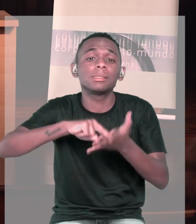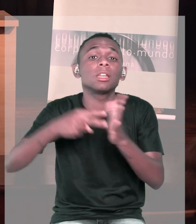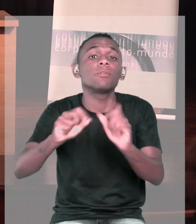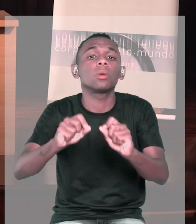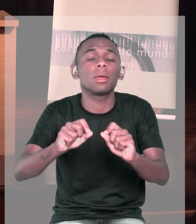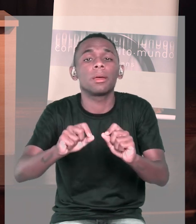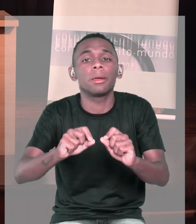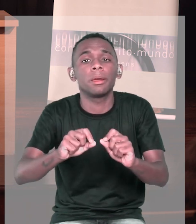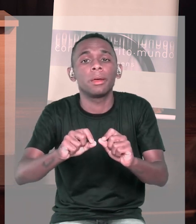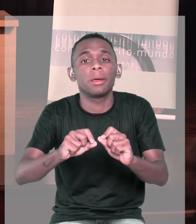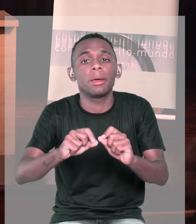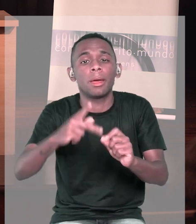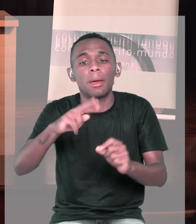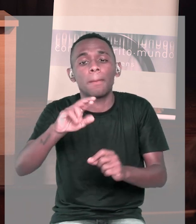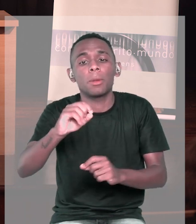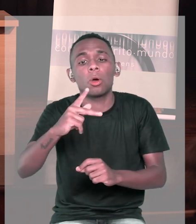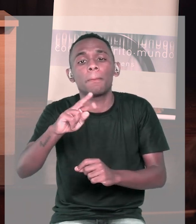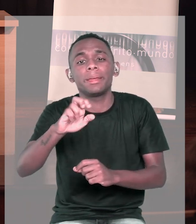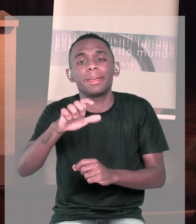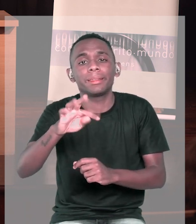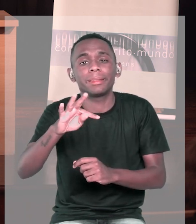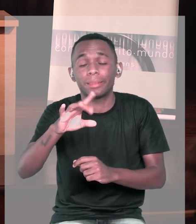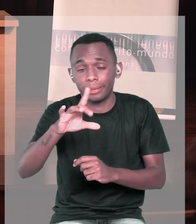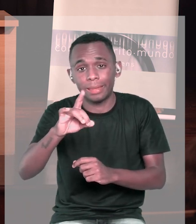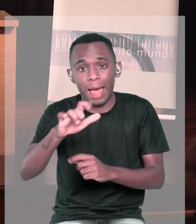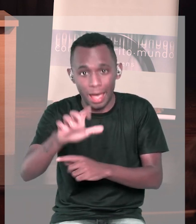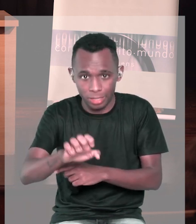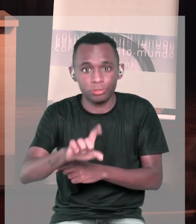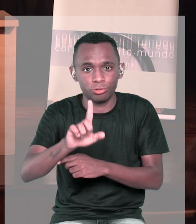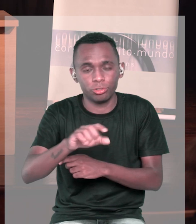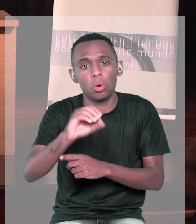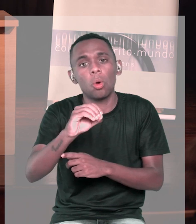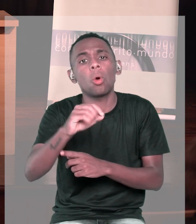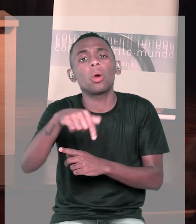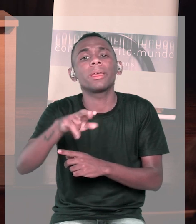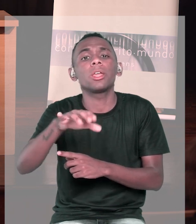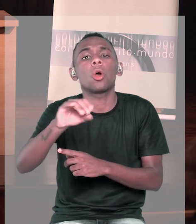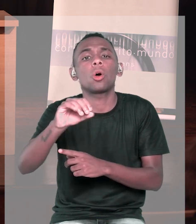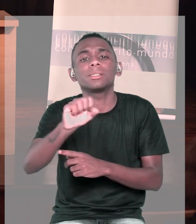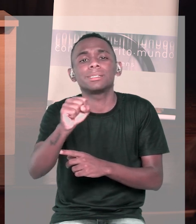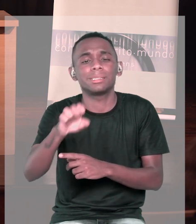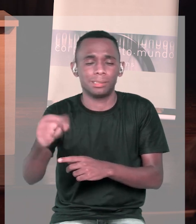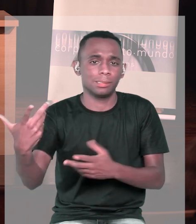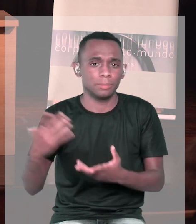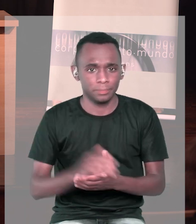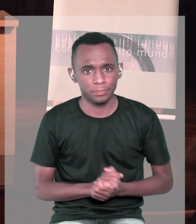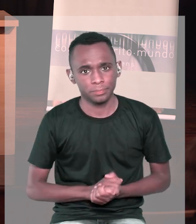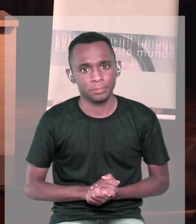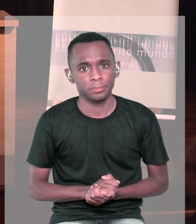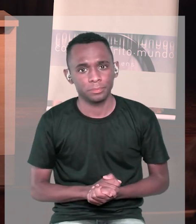de propriedade, em latim. Okeiosis. Oikeiosis. Et oikeiosis, on traduit